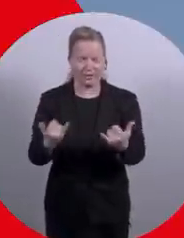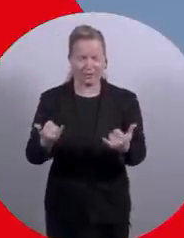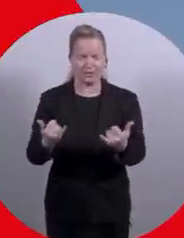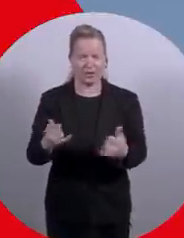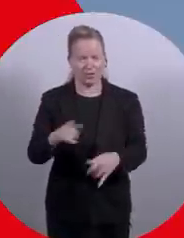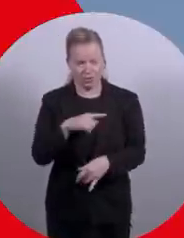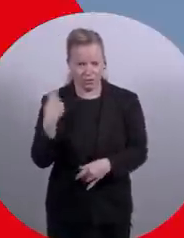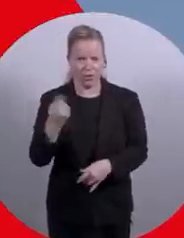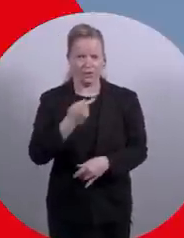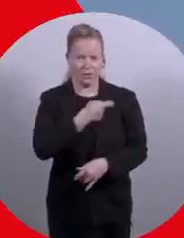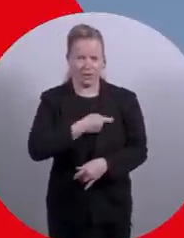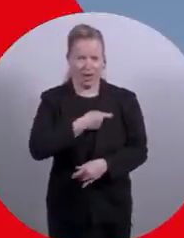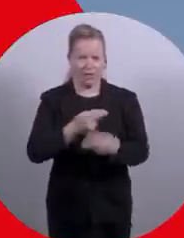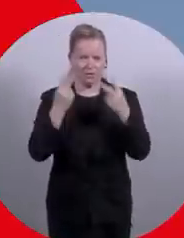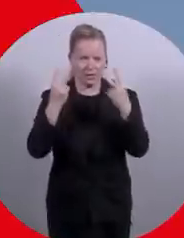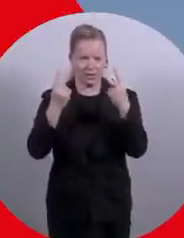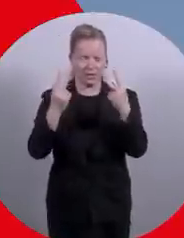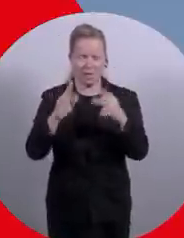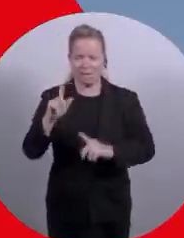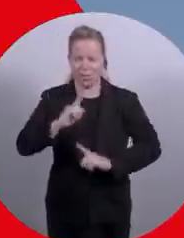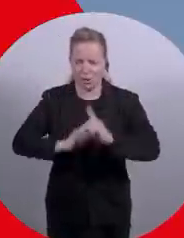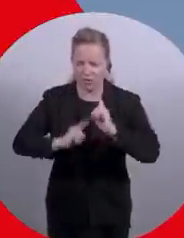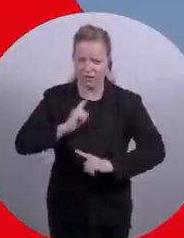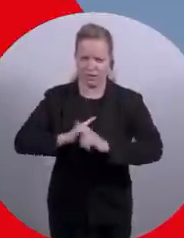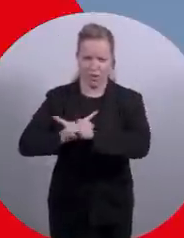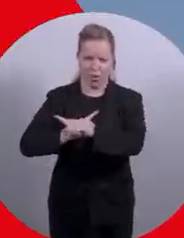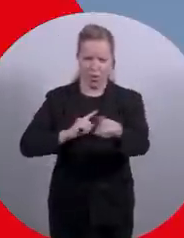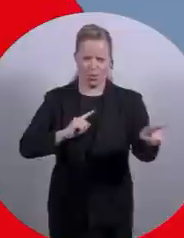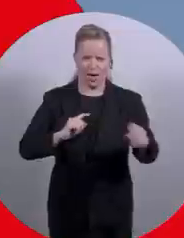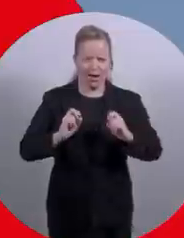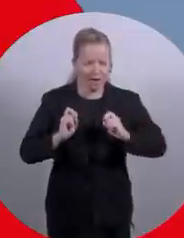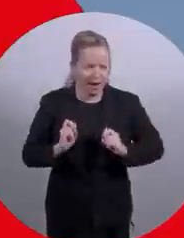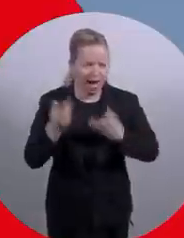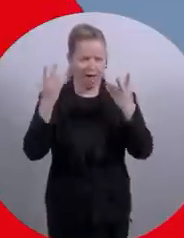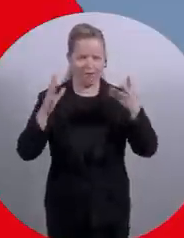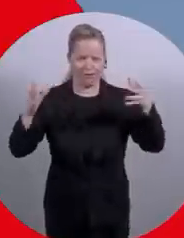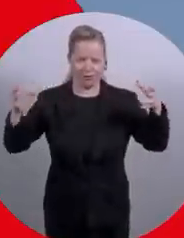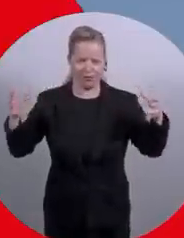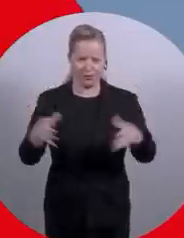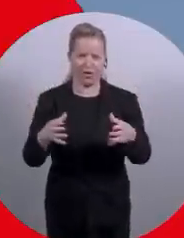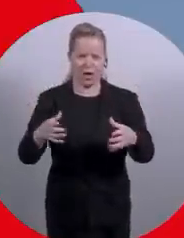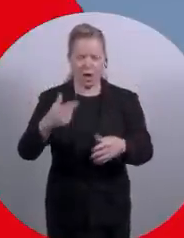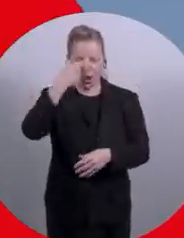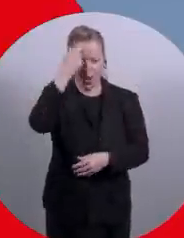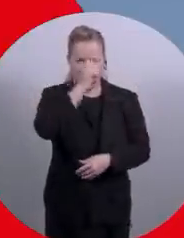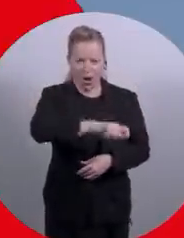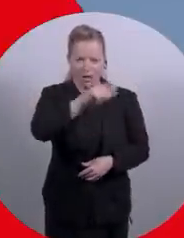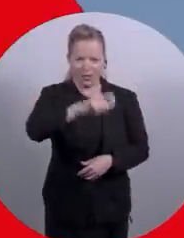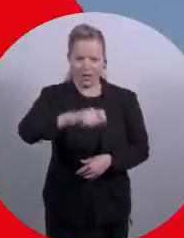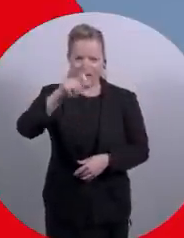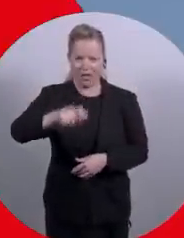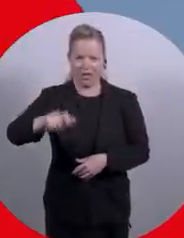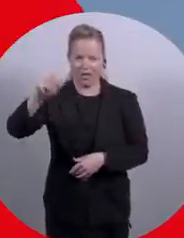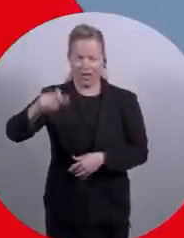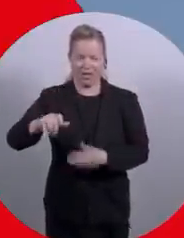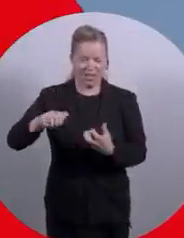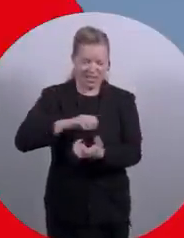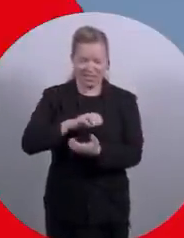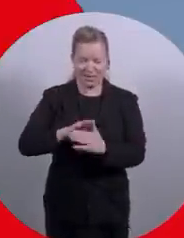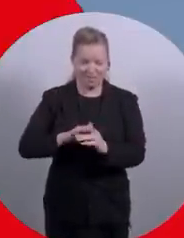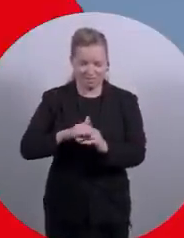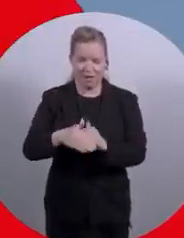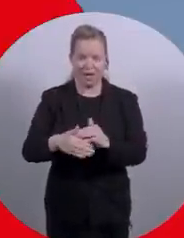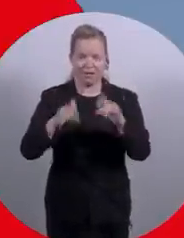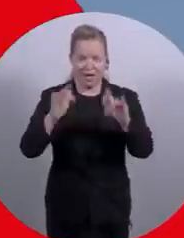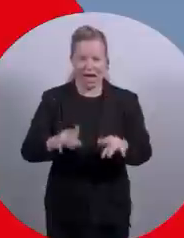all diese Motivation all diese Kraft aus all diesen Umständen die diese Leute durch die Tresen unserer Zeit tragen ein